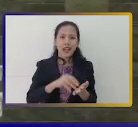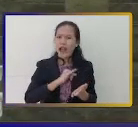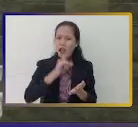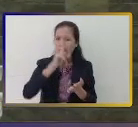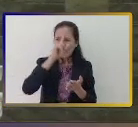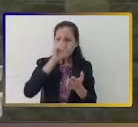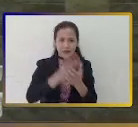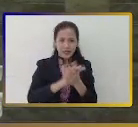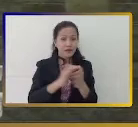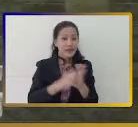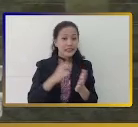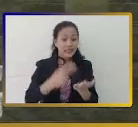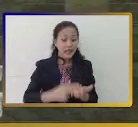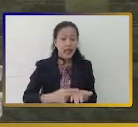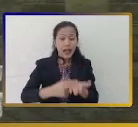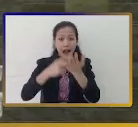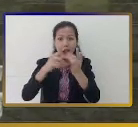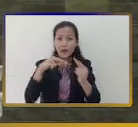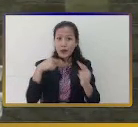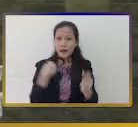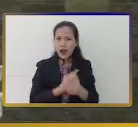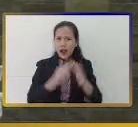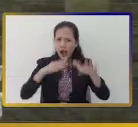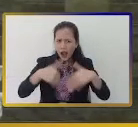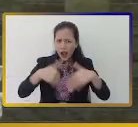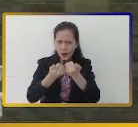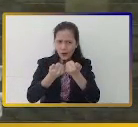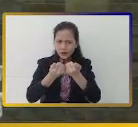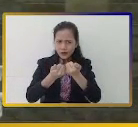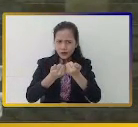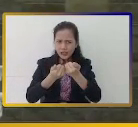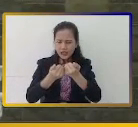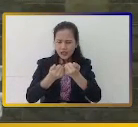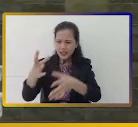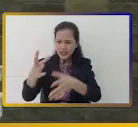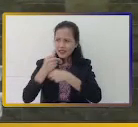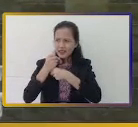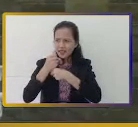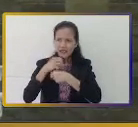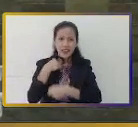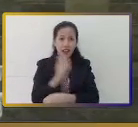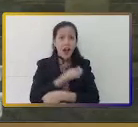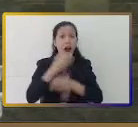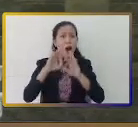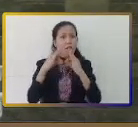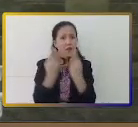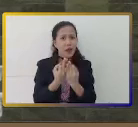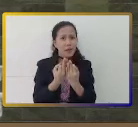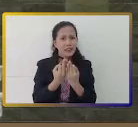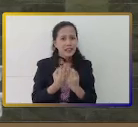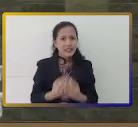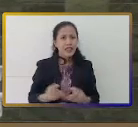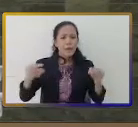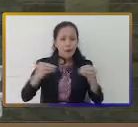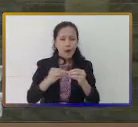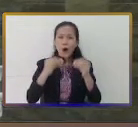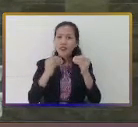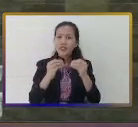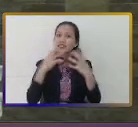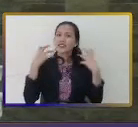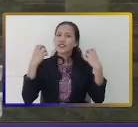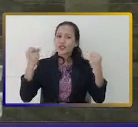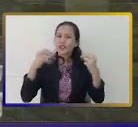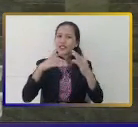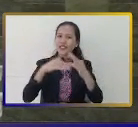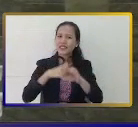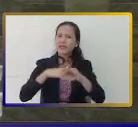tulong po sa bawat isa how we could keep our family stronger for the Lord sa gitna po ng pandemic po na ito.